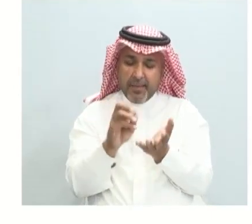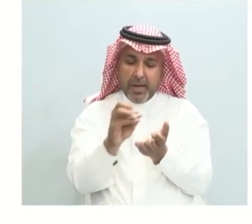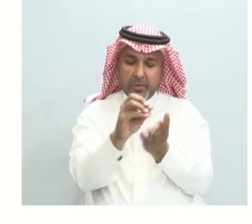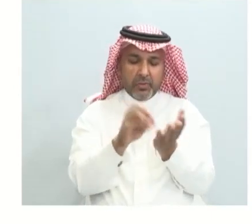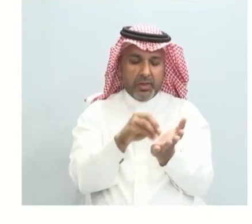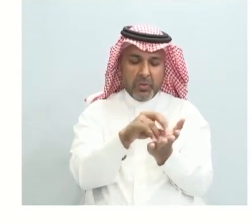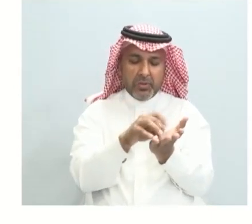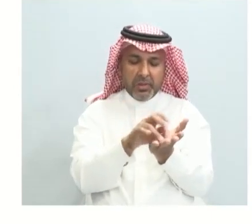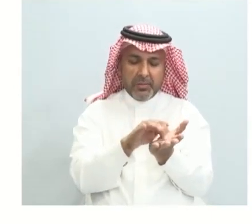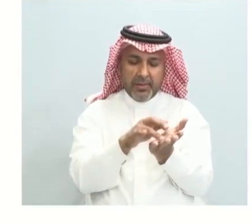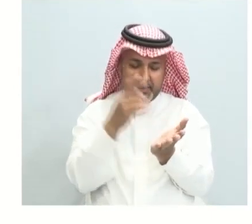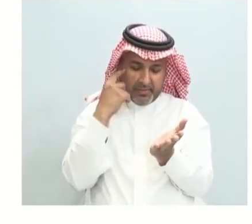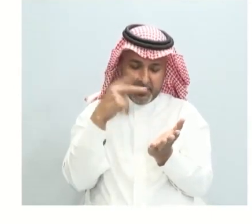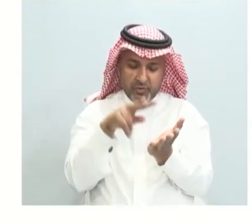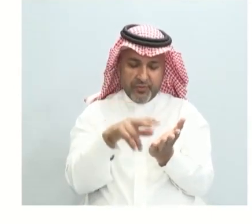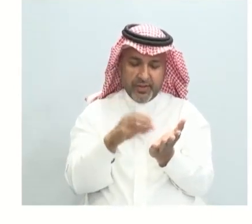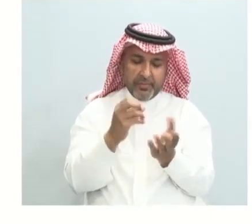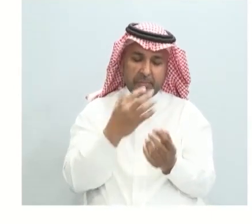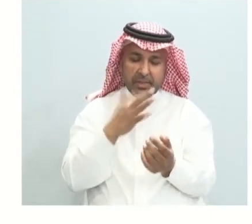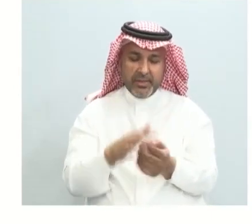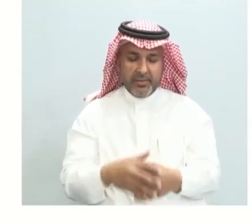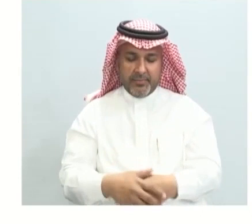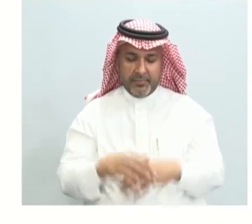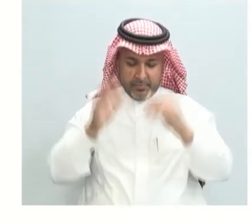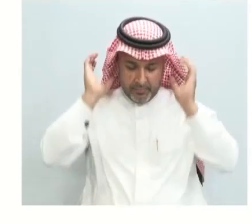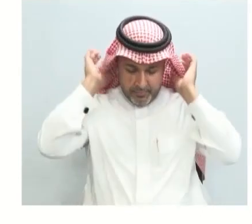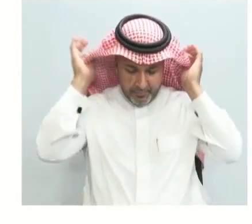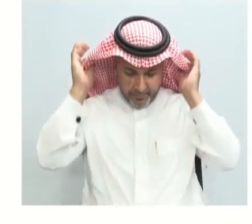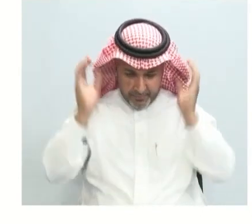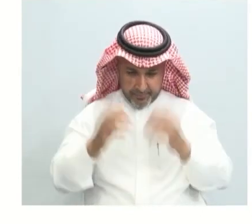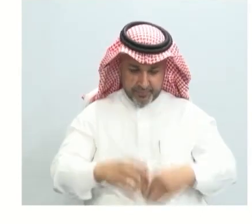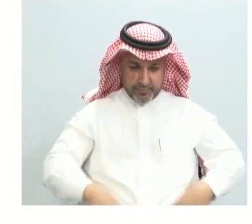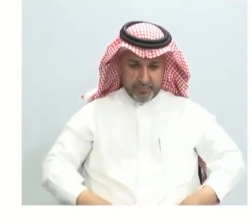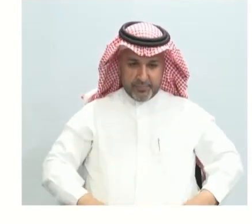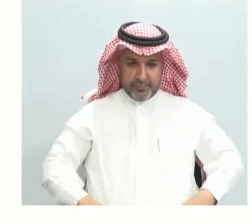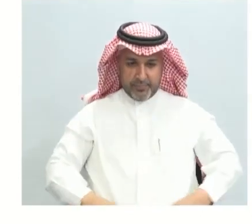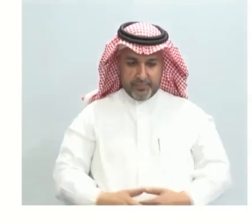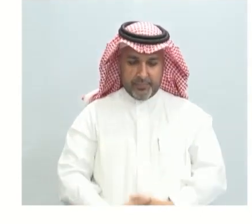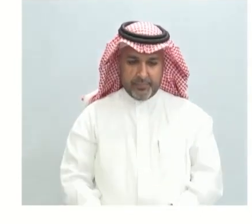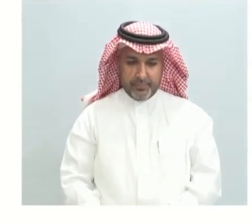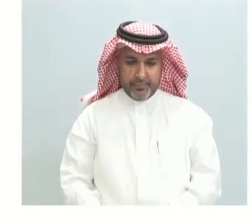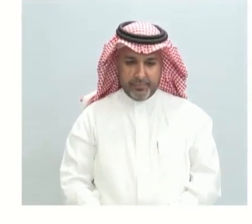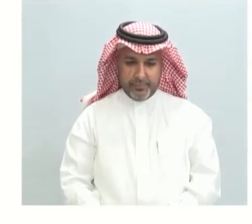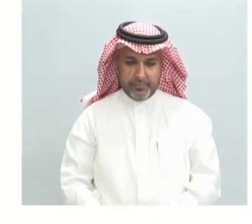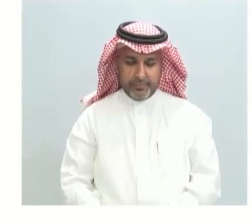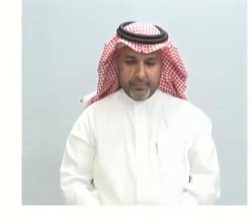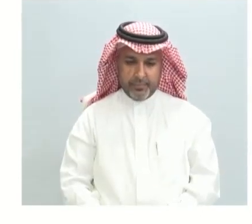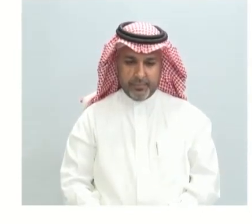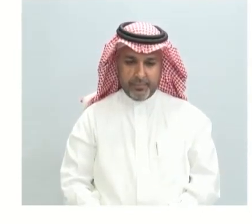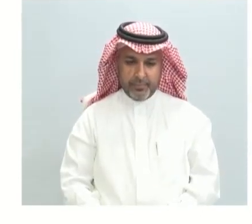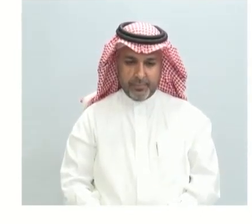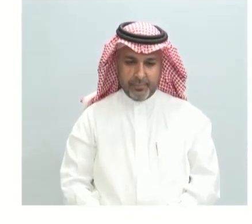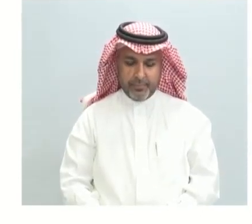4 تربيع ناقصا 2 في 6 في 4 في كوساين